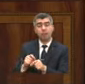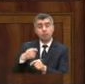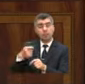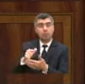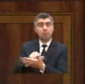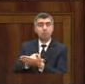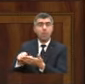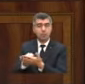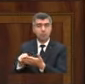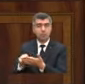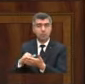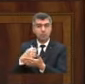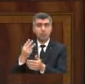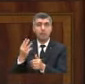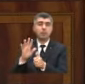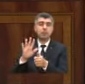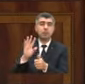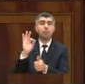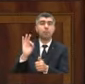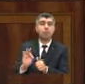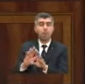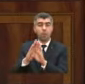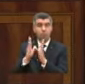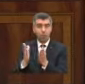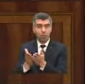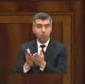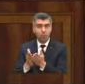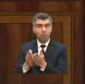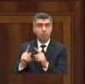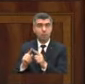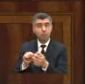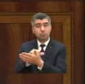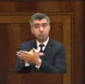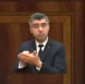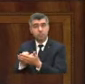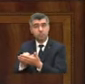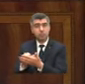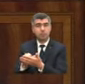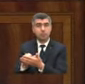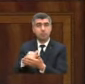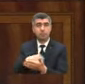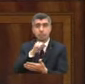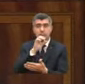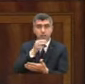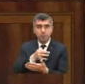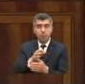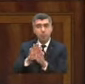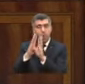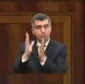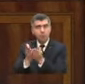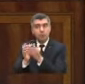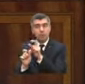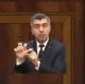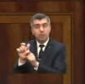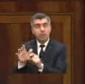مرتفع يوصل حتى 63%، وبالتالي إذا كان نسبة تعويض ونبغيو أنه جميع المواطنين